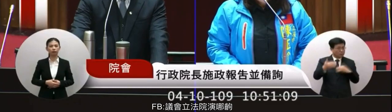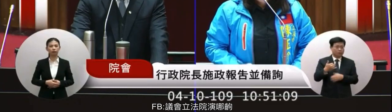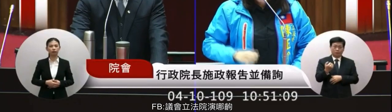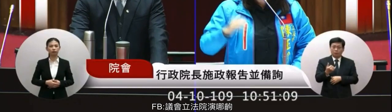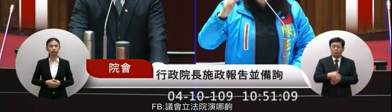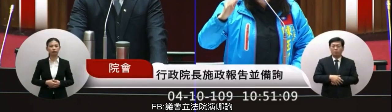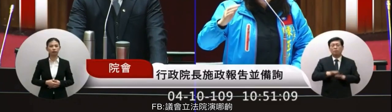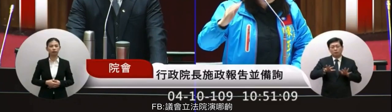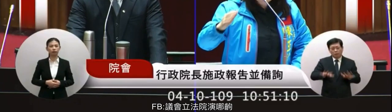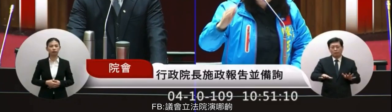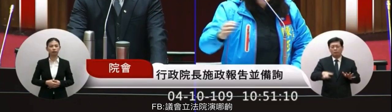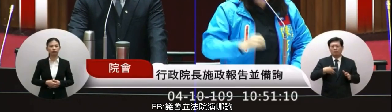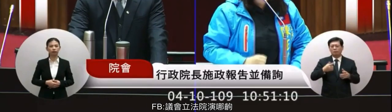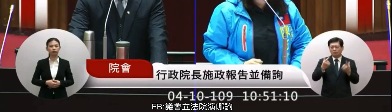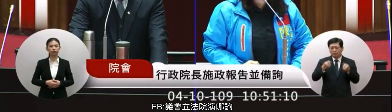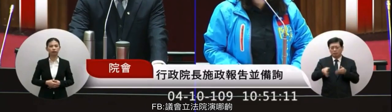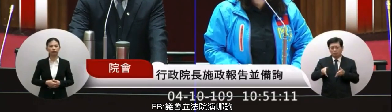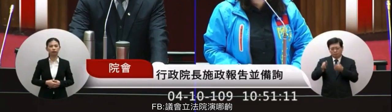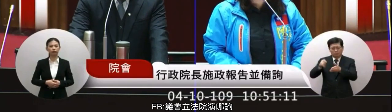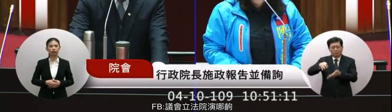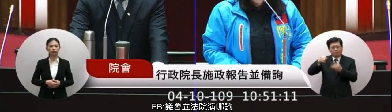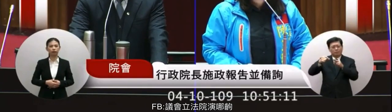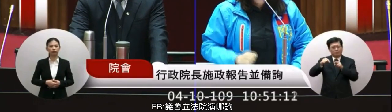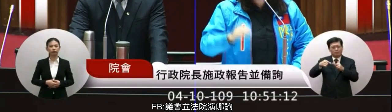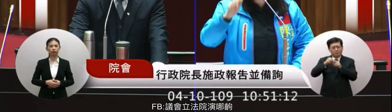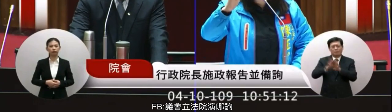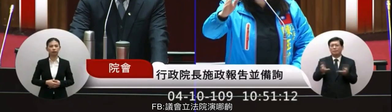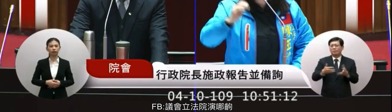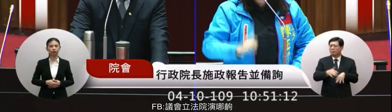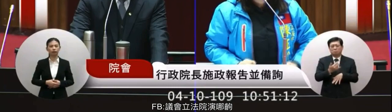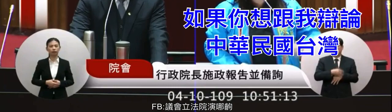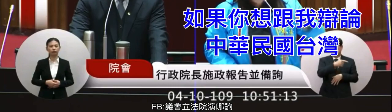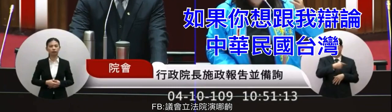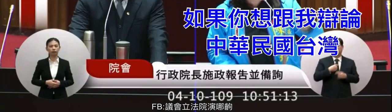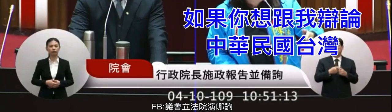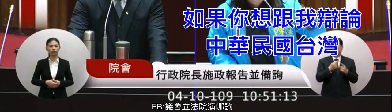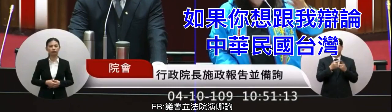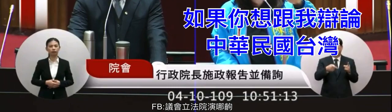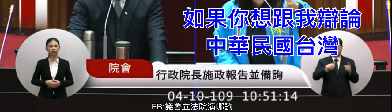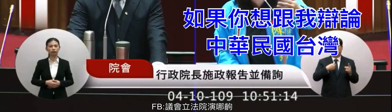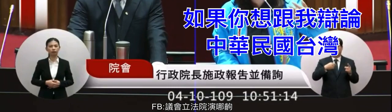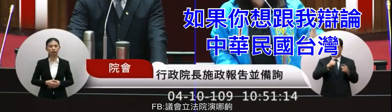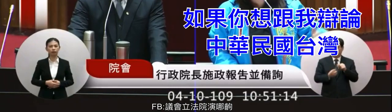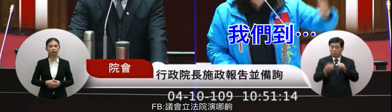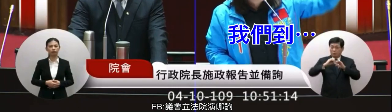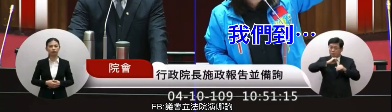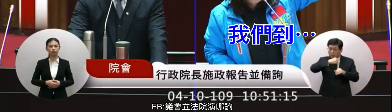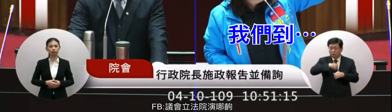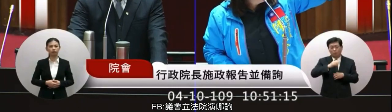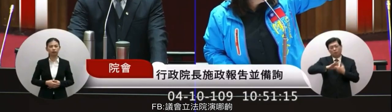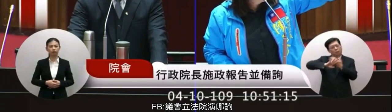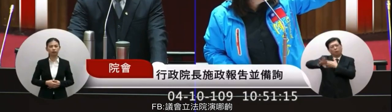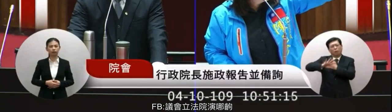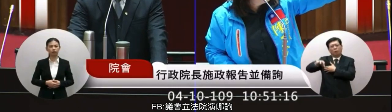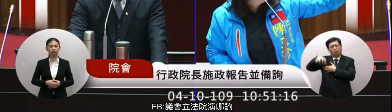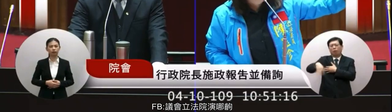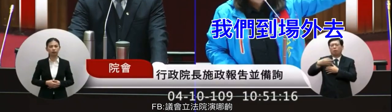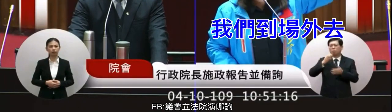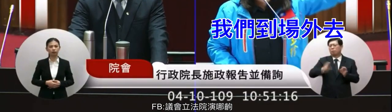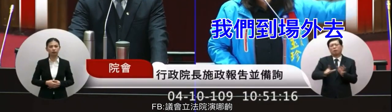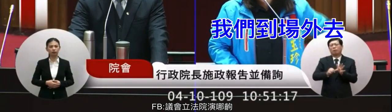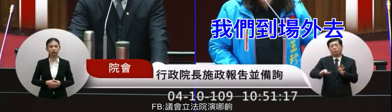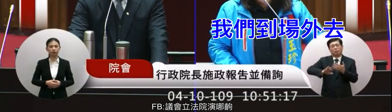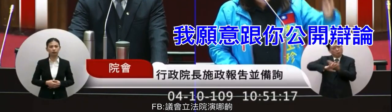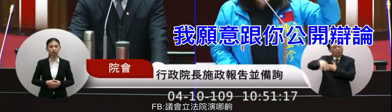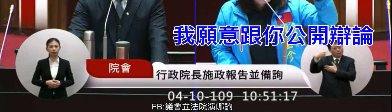好吗？我今天都是要提我们金门的事情，我今天不是要，如果你想跟我辩论中华民国台湾，我们到另外不要浪费我时间，